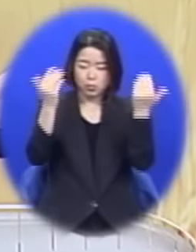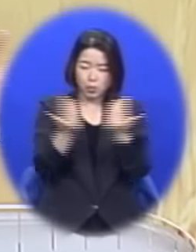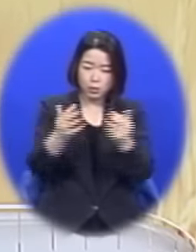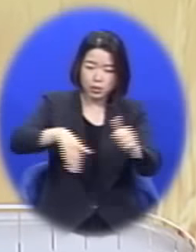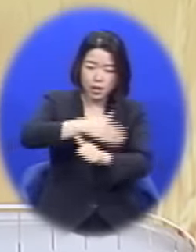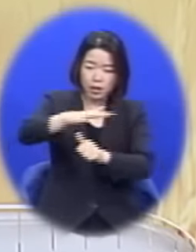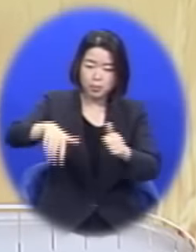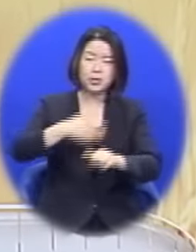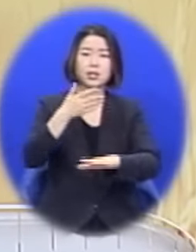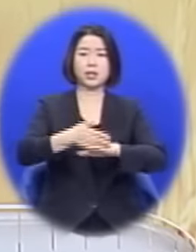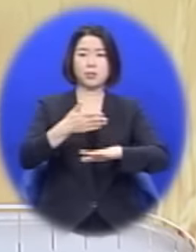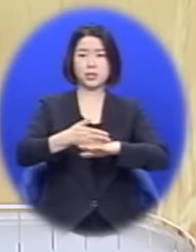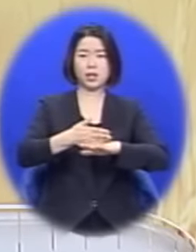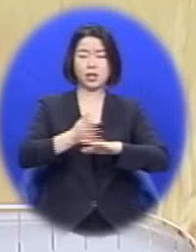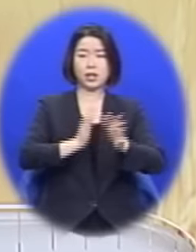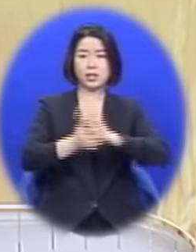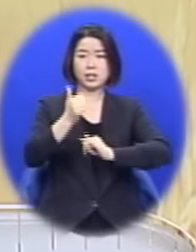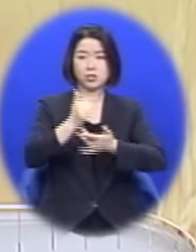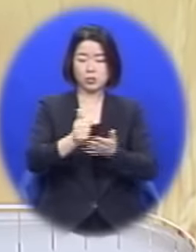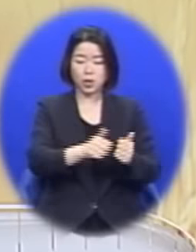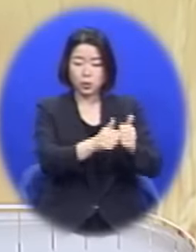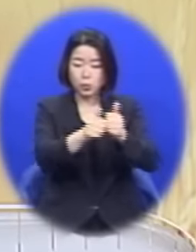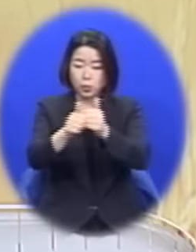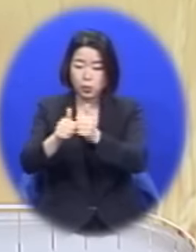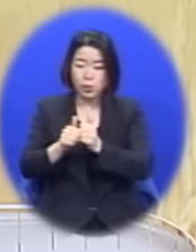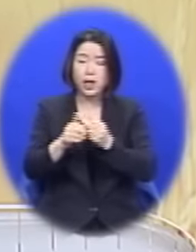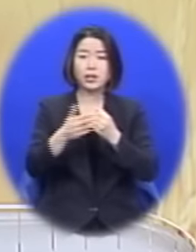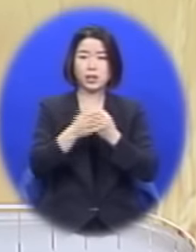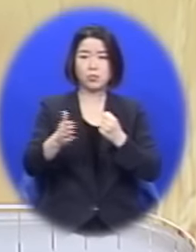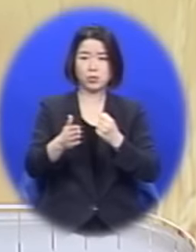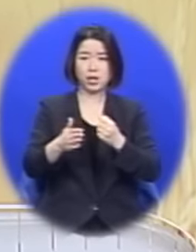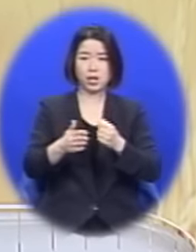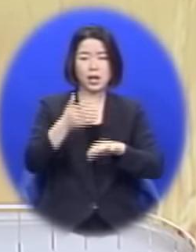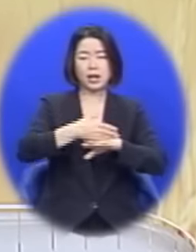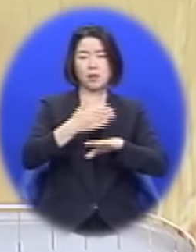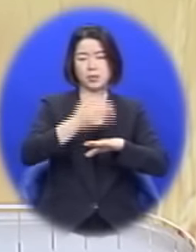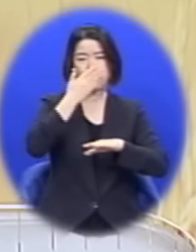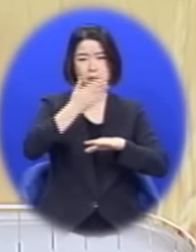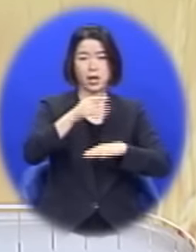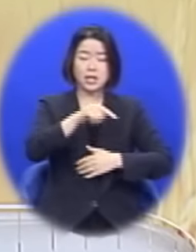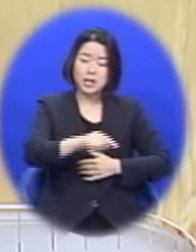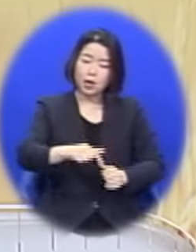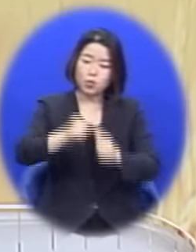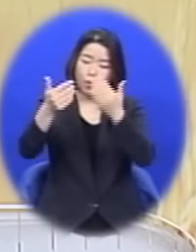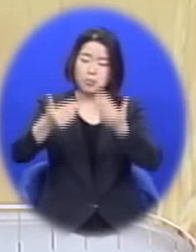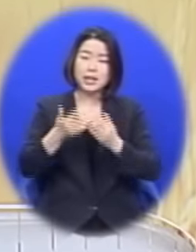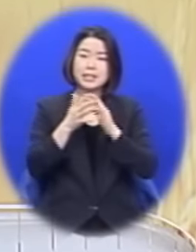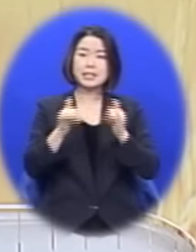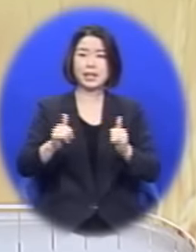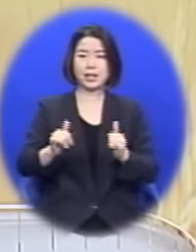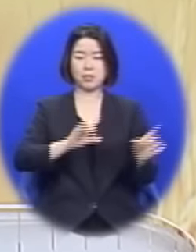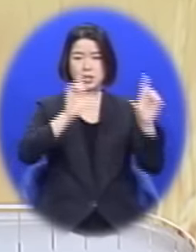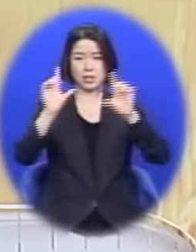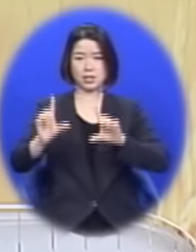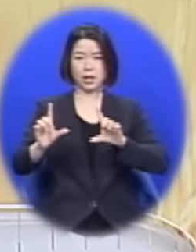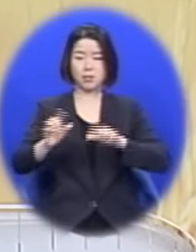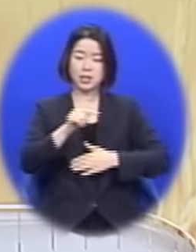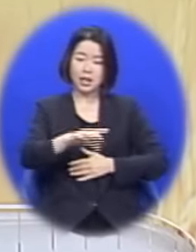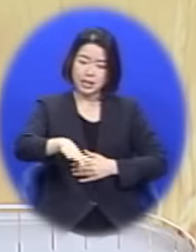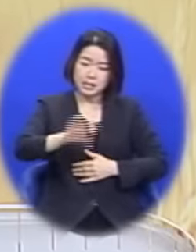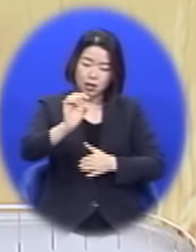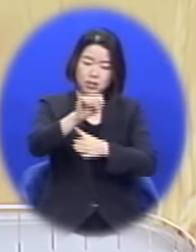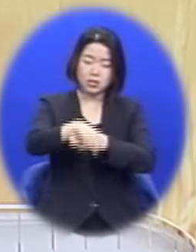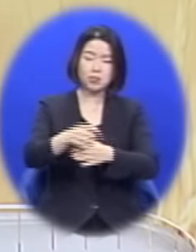감사해요. 예수님과 동행하는 것 때문에. 이것이 구원받은 자의 삶이고 이것이 바로 첫 열매